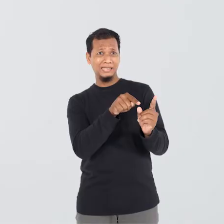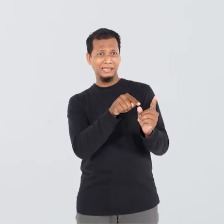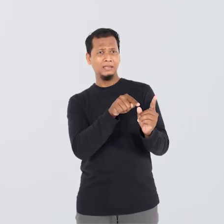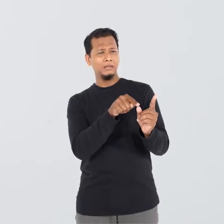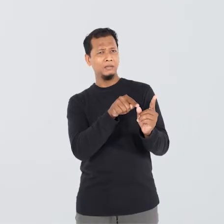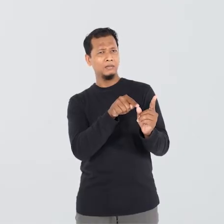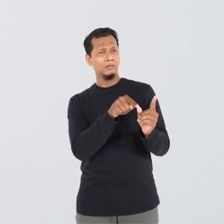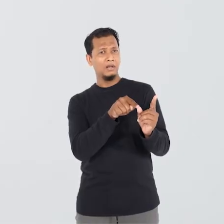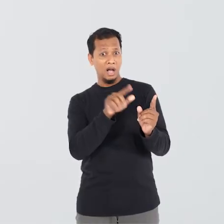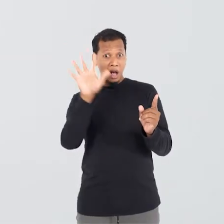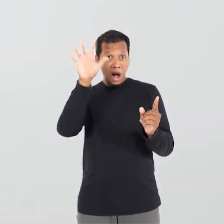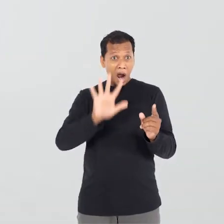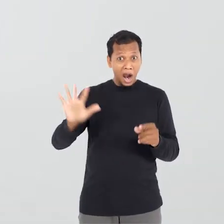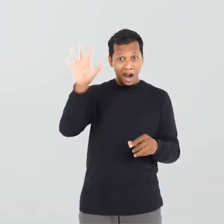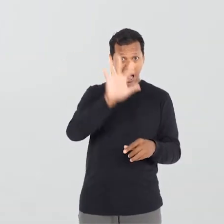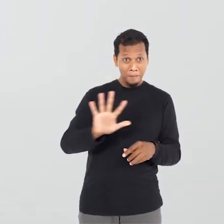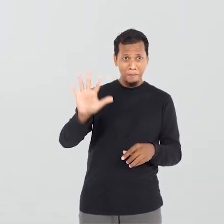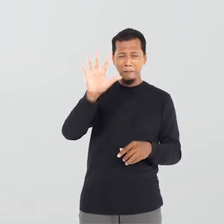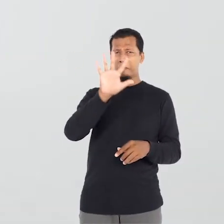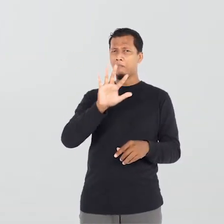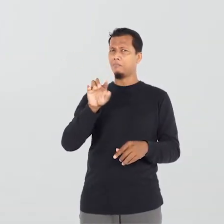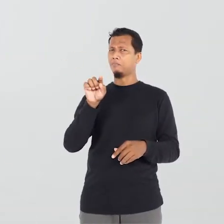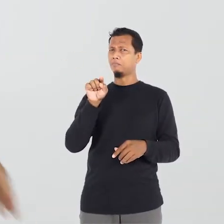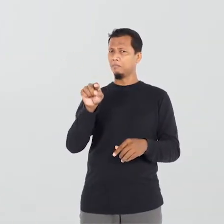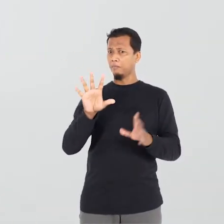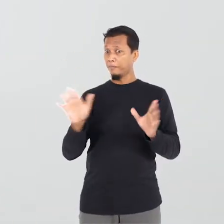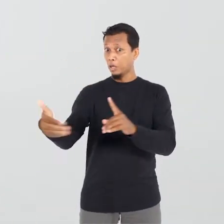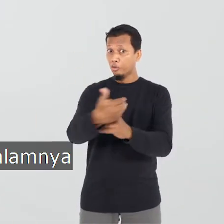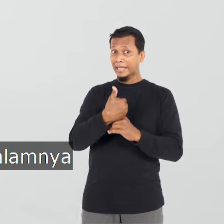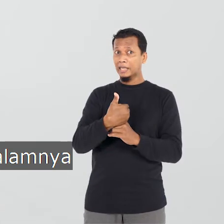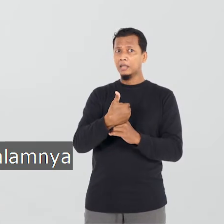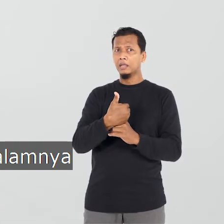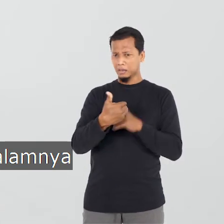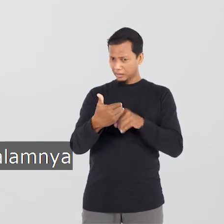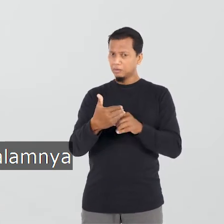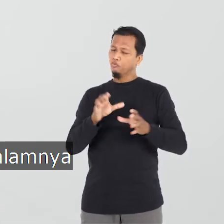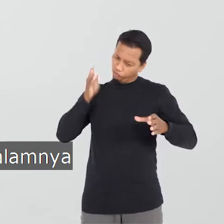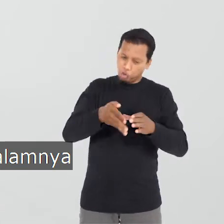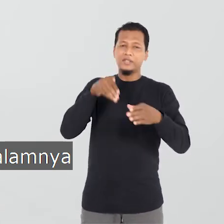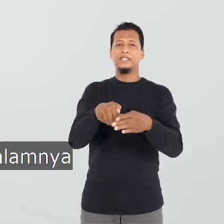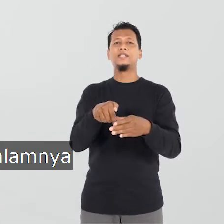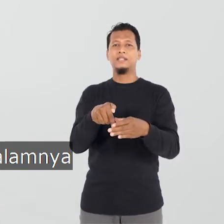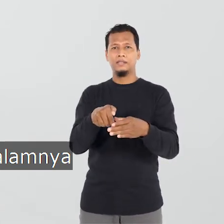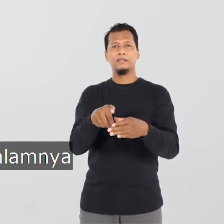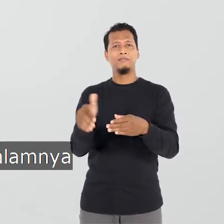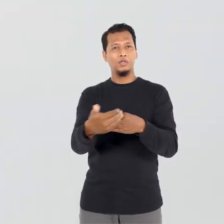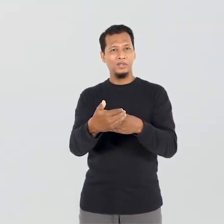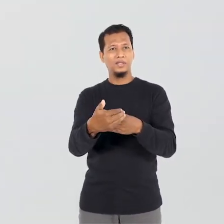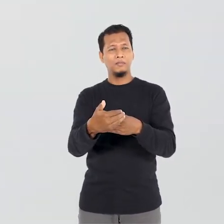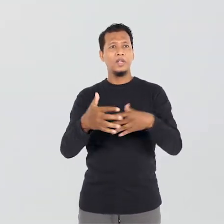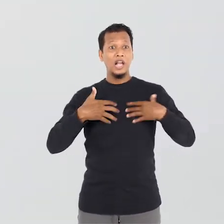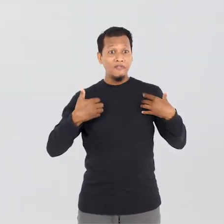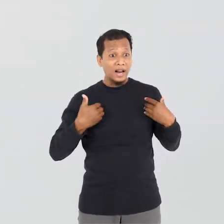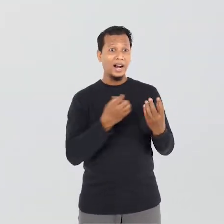gue, fungsinya menurut gue untuk melindungi selain dari keindahan alamnya, yang pasti semua yang hidup di dalamnya.